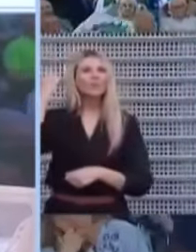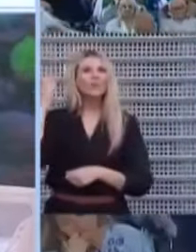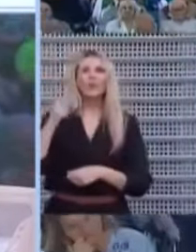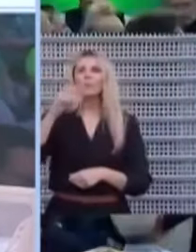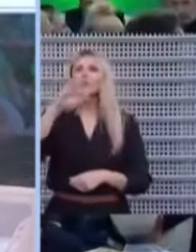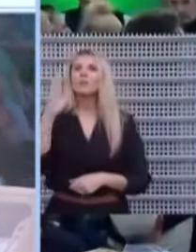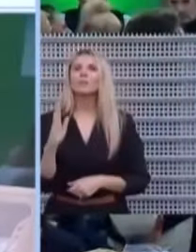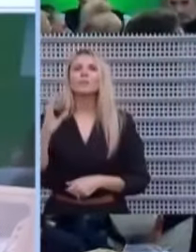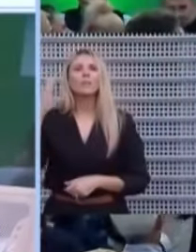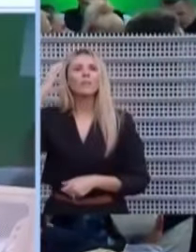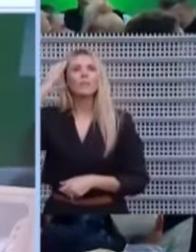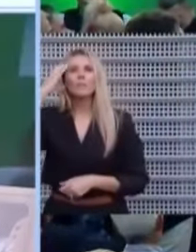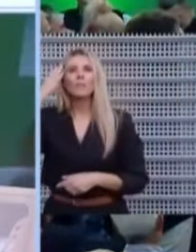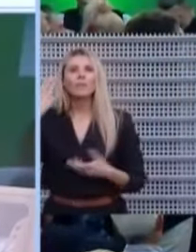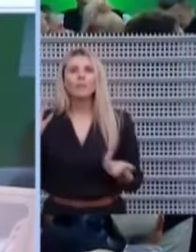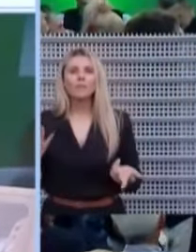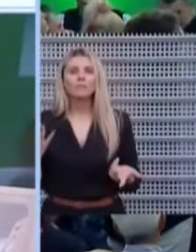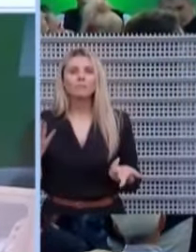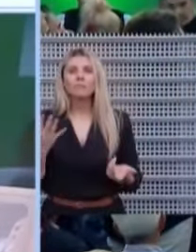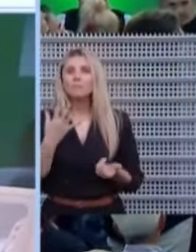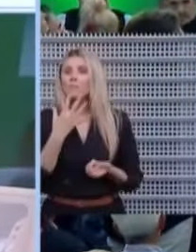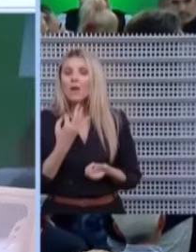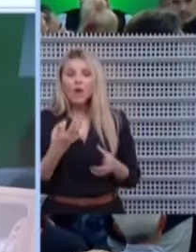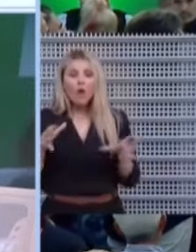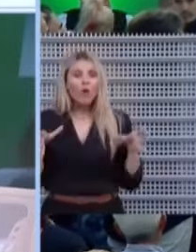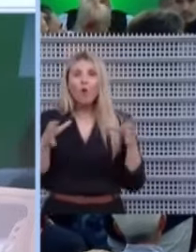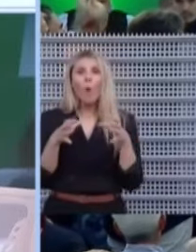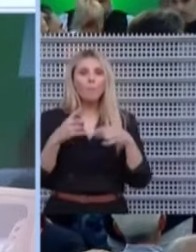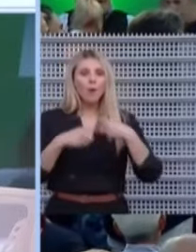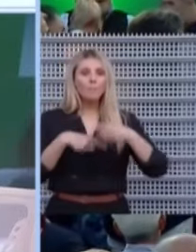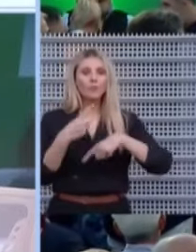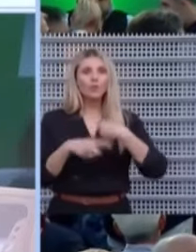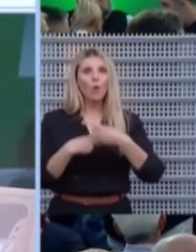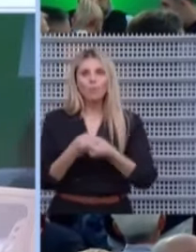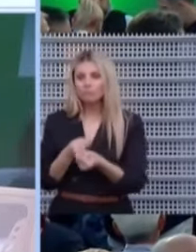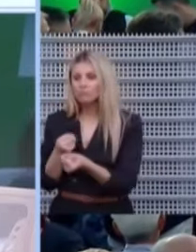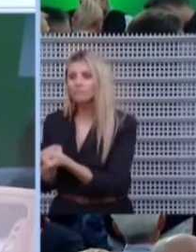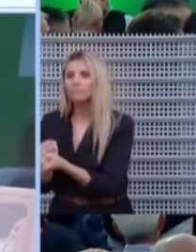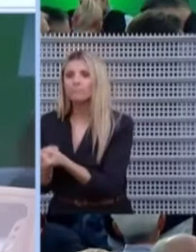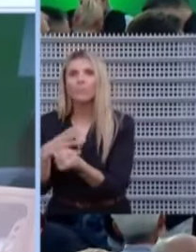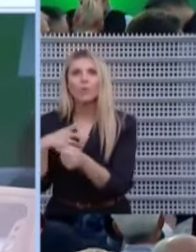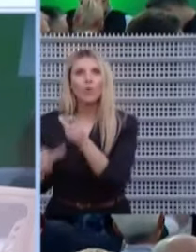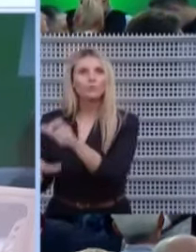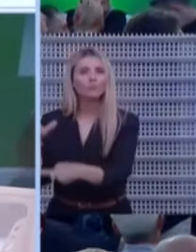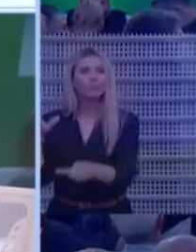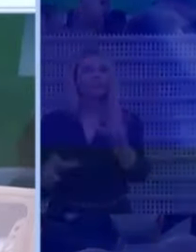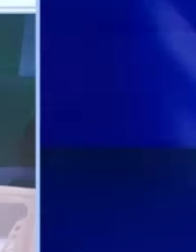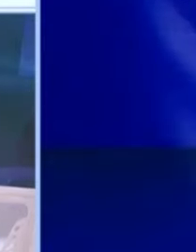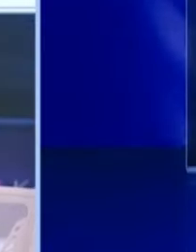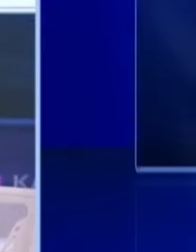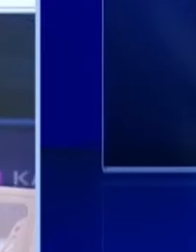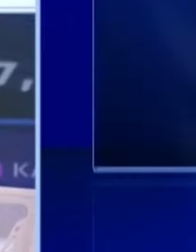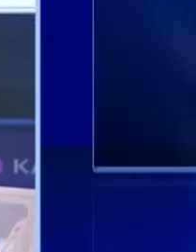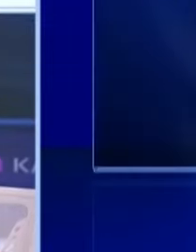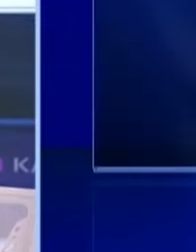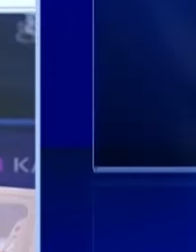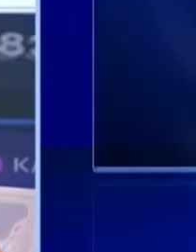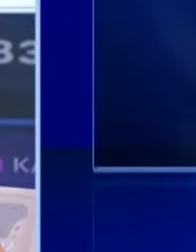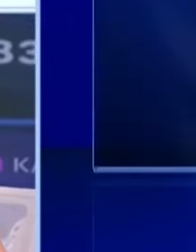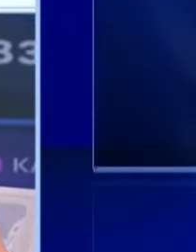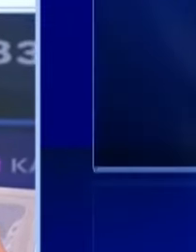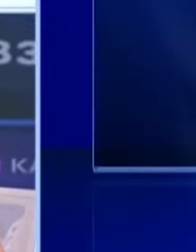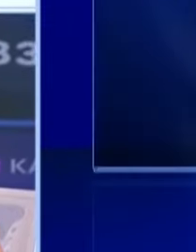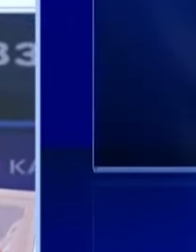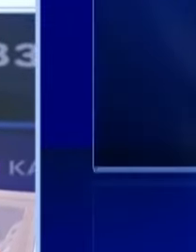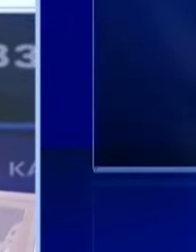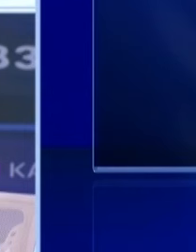συνεργασία. Εάν, για παράδειγμα, δούμε στο Πασό και τον ΣΥΡΙΖΑ να υπάρχει μεγάλο κύμα αμφισβήτησης των προέδρων τους και